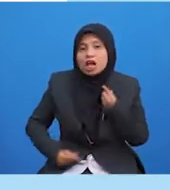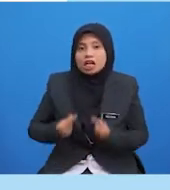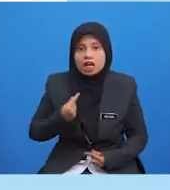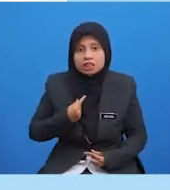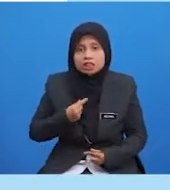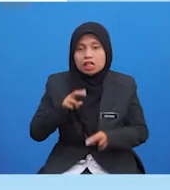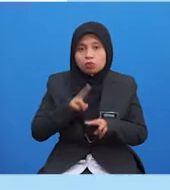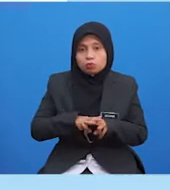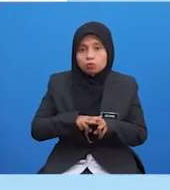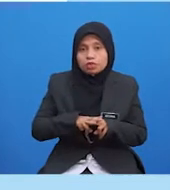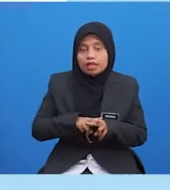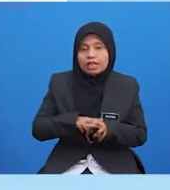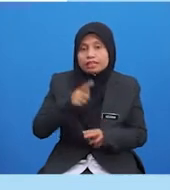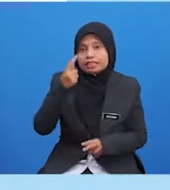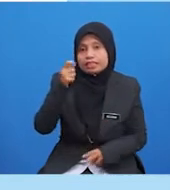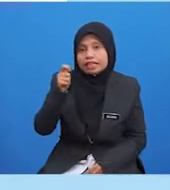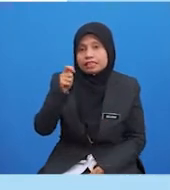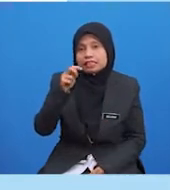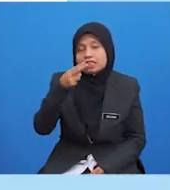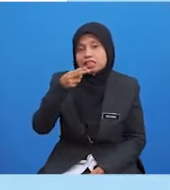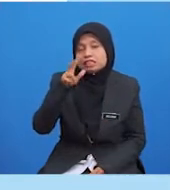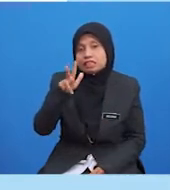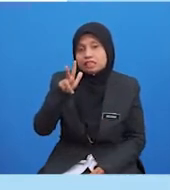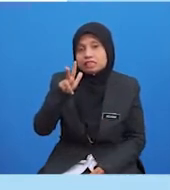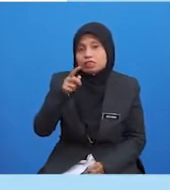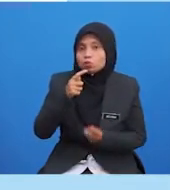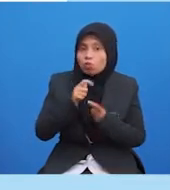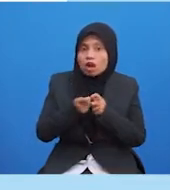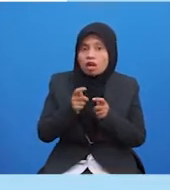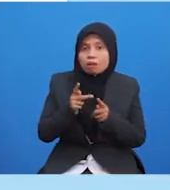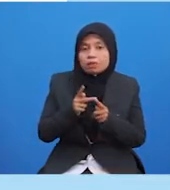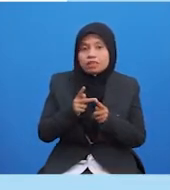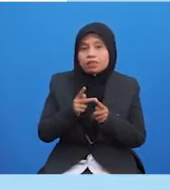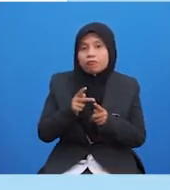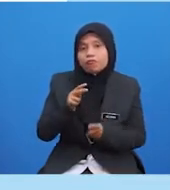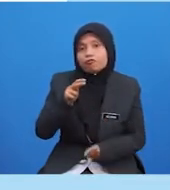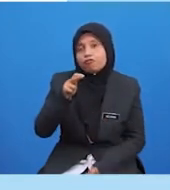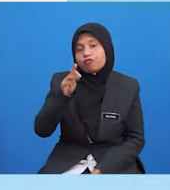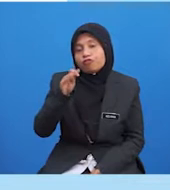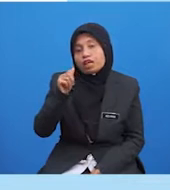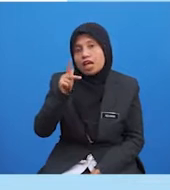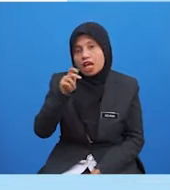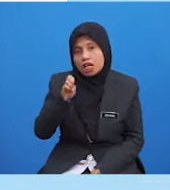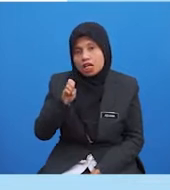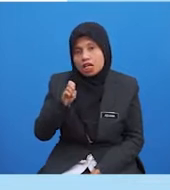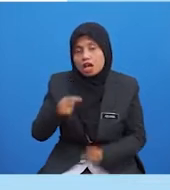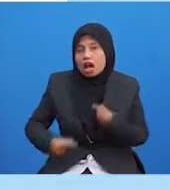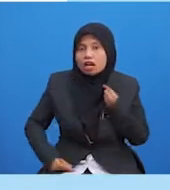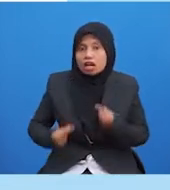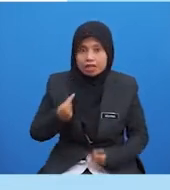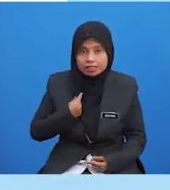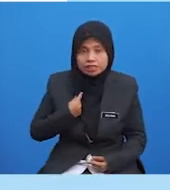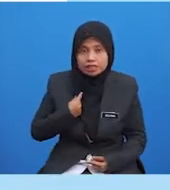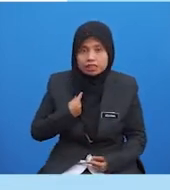position ketiga, tag H3 telah ditukar kepada fixed. Dan gaya